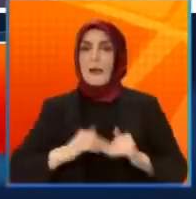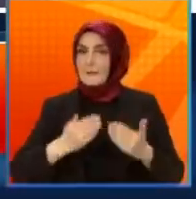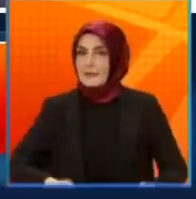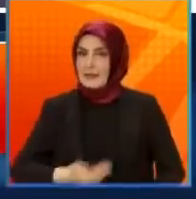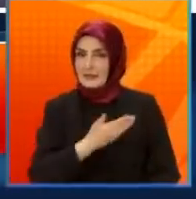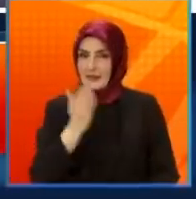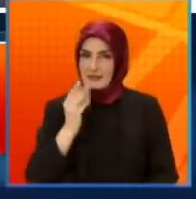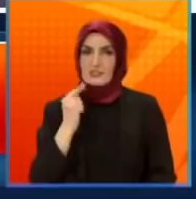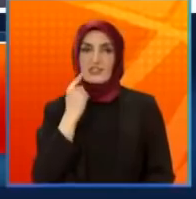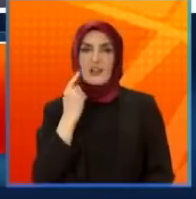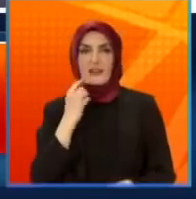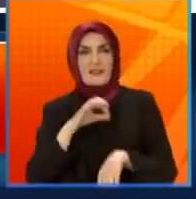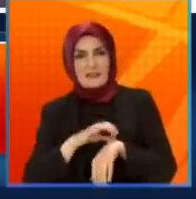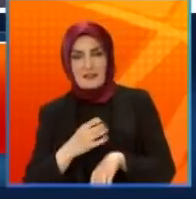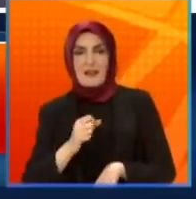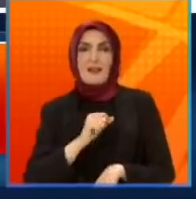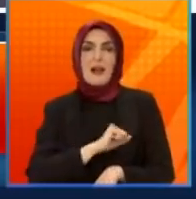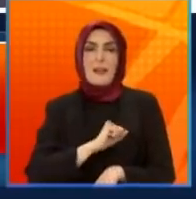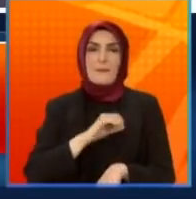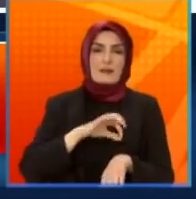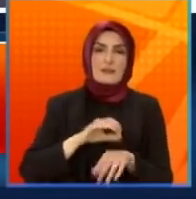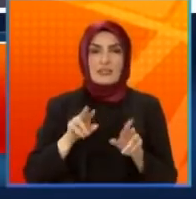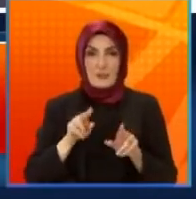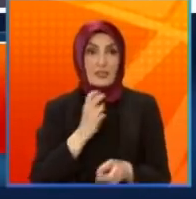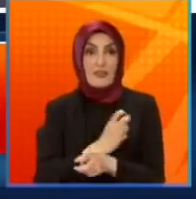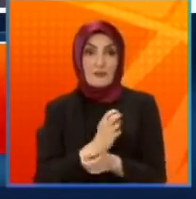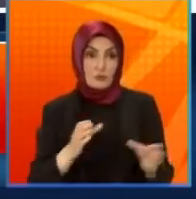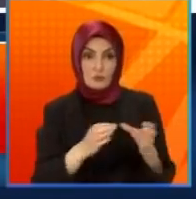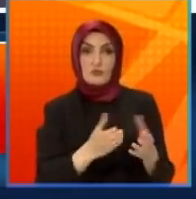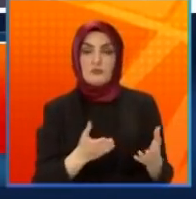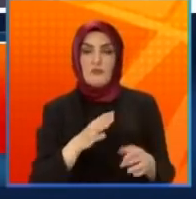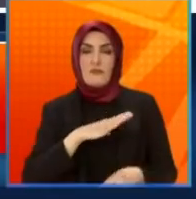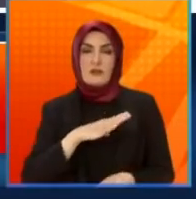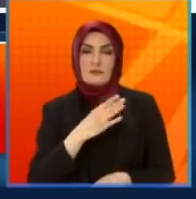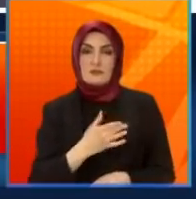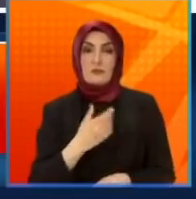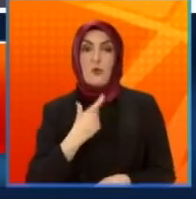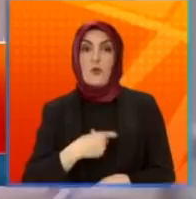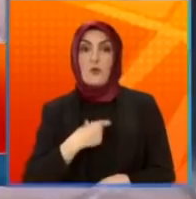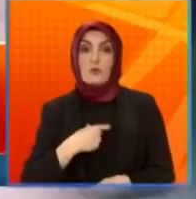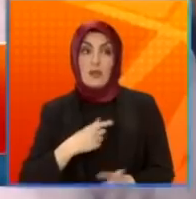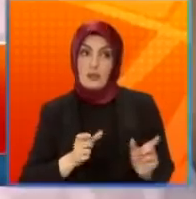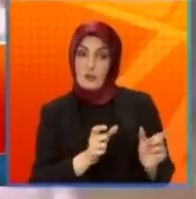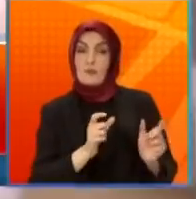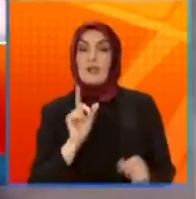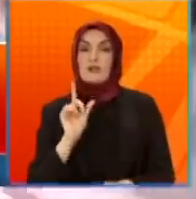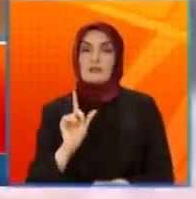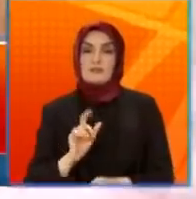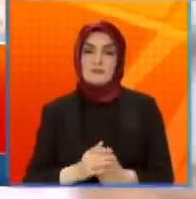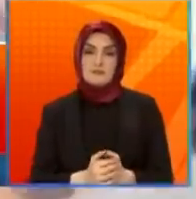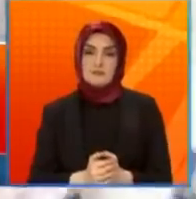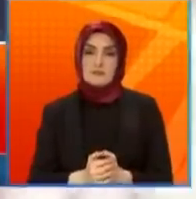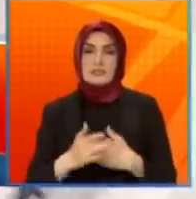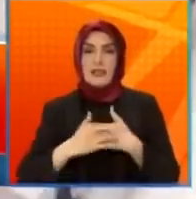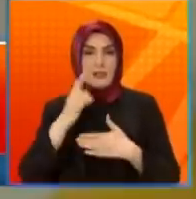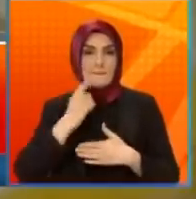şeker hastaları, kalp hastaları gibi risk grubu. Dolayısıyla özel korunması gereken grup. Sağlık Bakanlığı Bilim